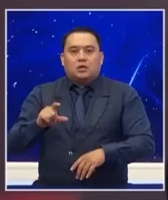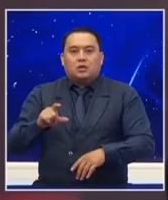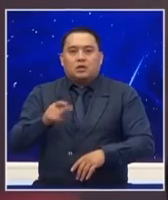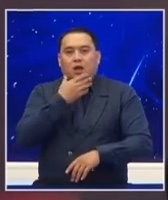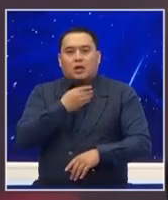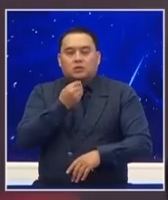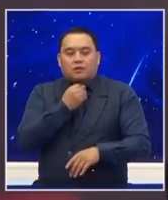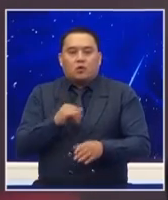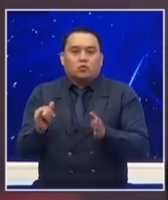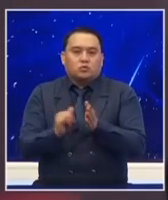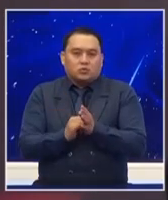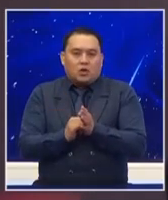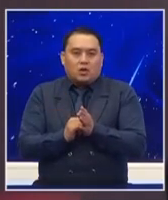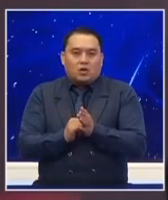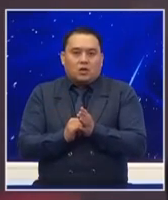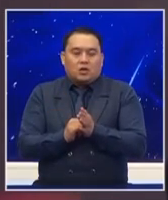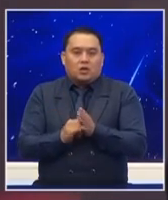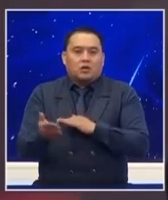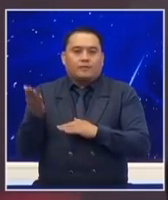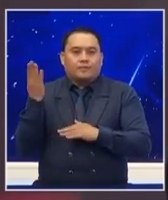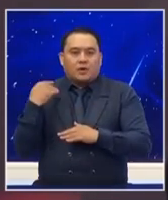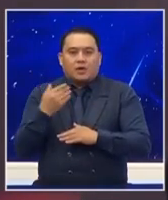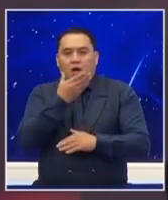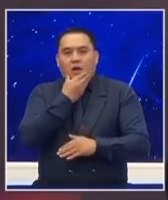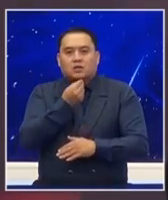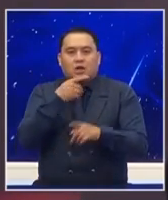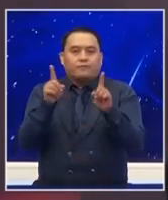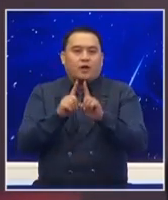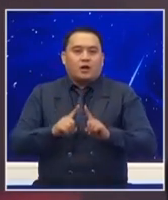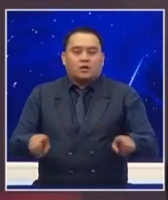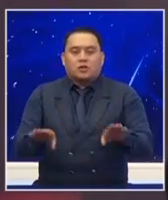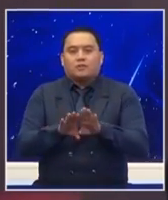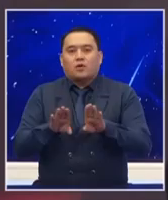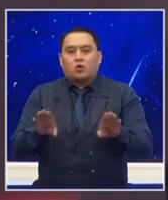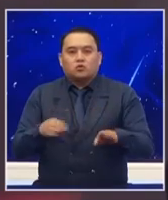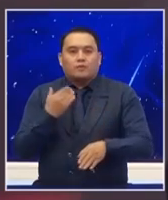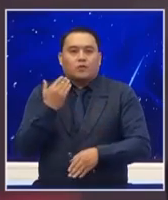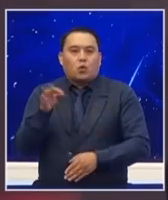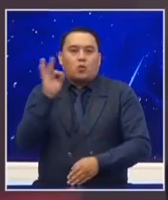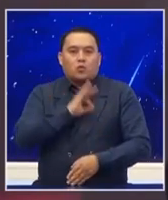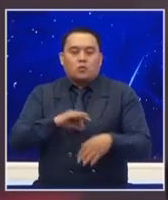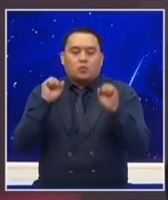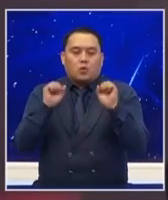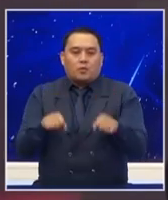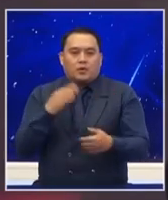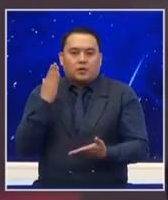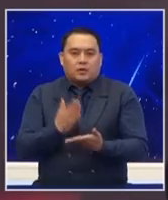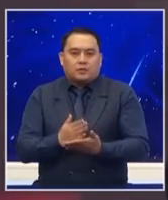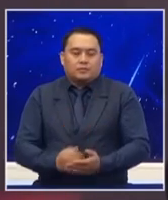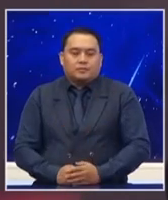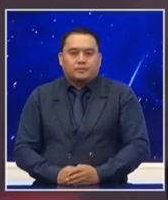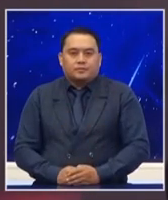нұсқада орналастыру кезінде ғимараттың сәулет ерекшеліктеріне қарамастан пайдалану мүмкіндігі